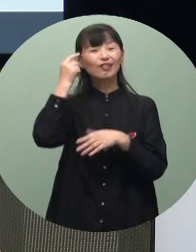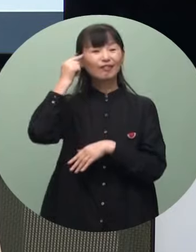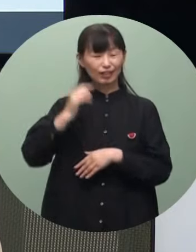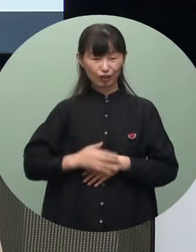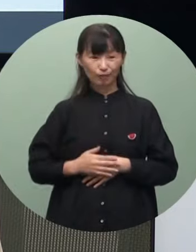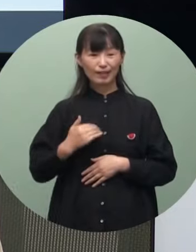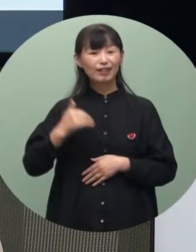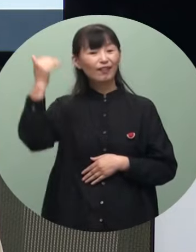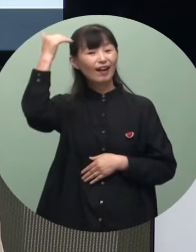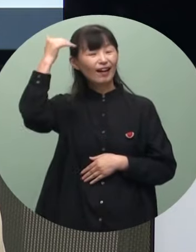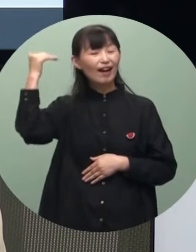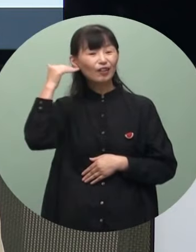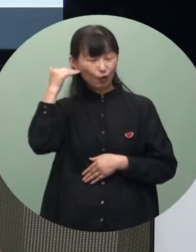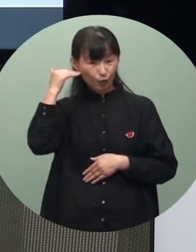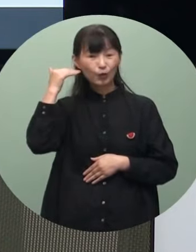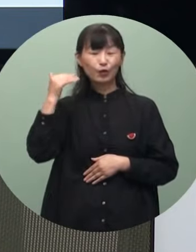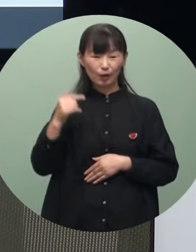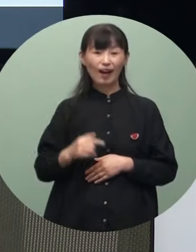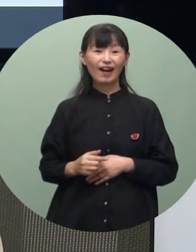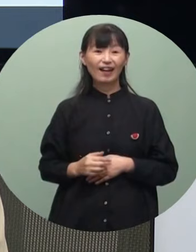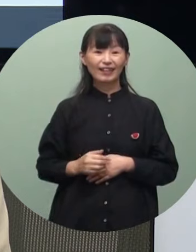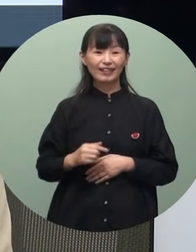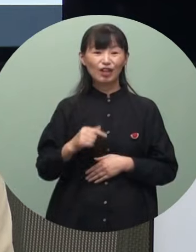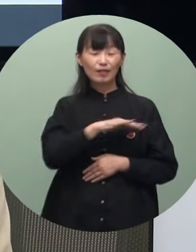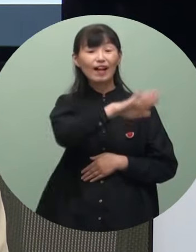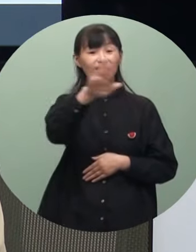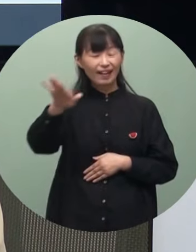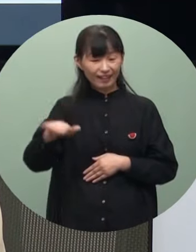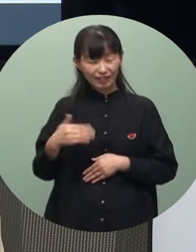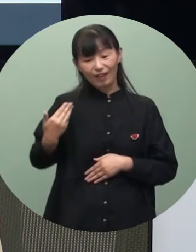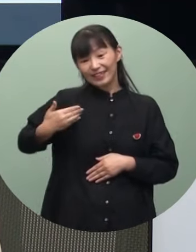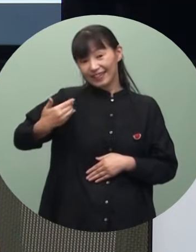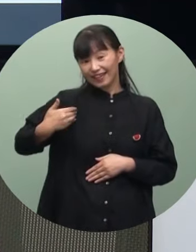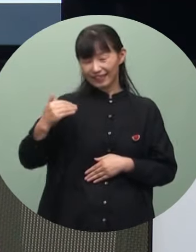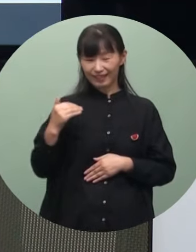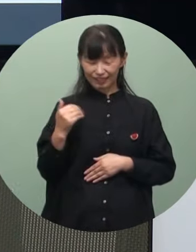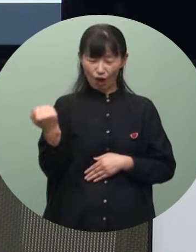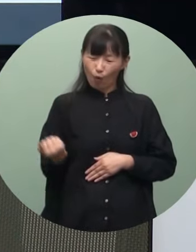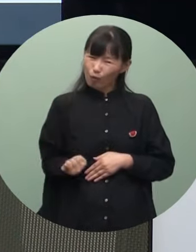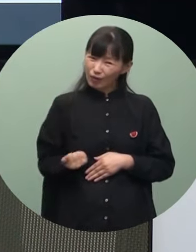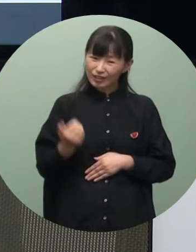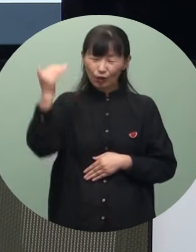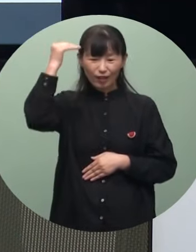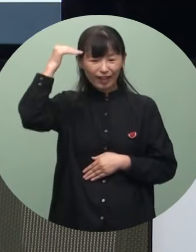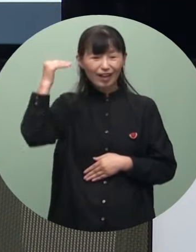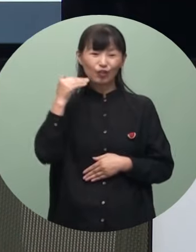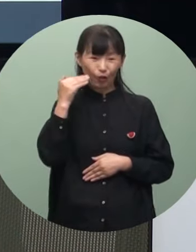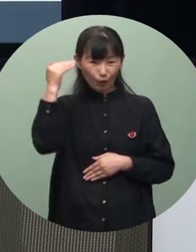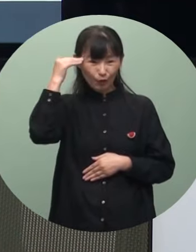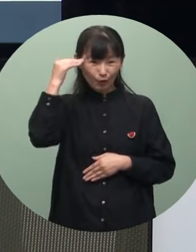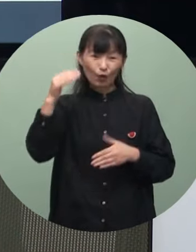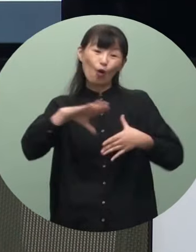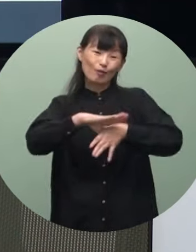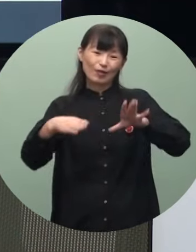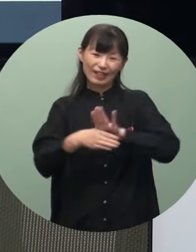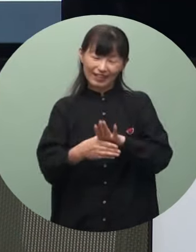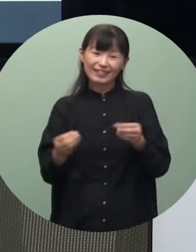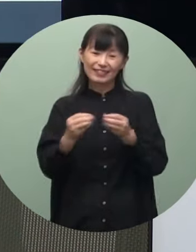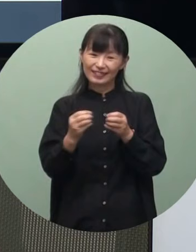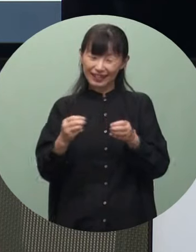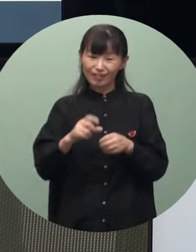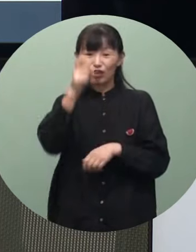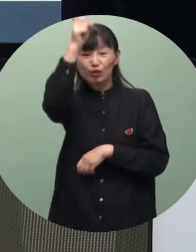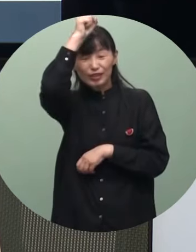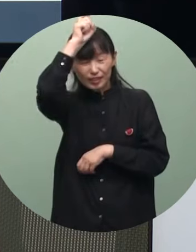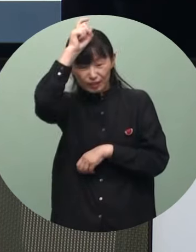。 私がいる韓国ブースでは皆さんが知らなかった面白い韓国文化についてのいろんなクイズや、